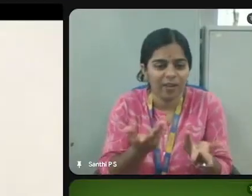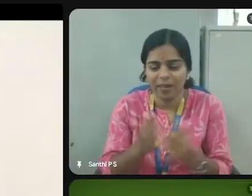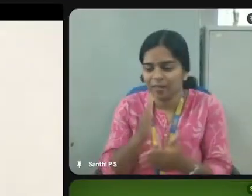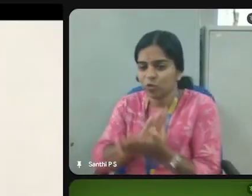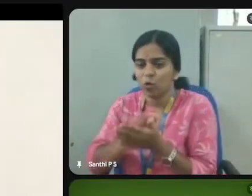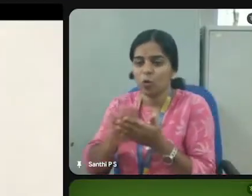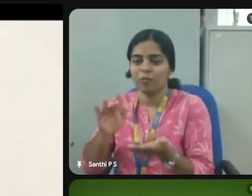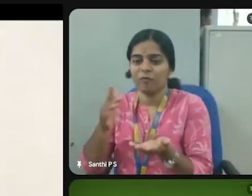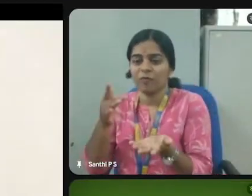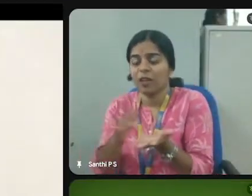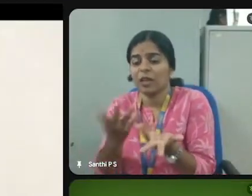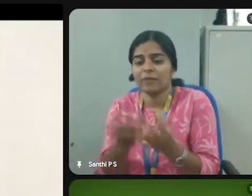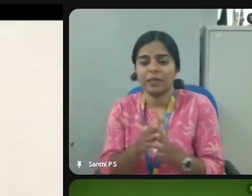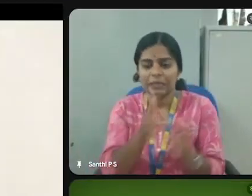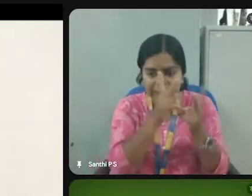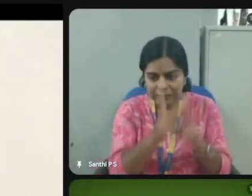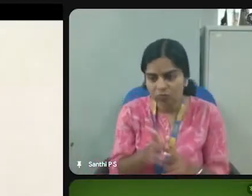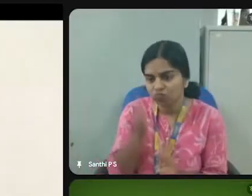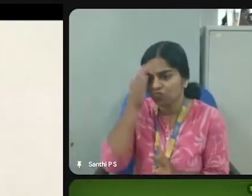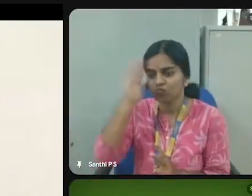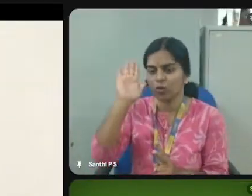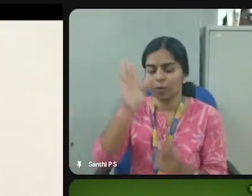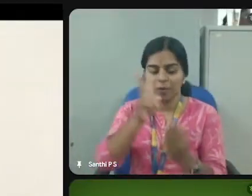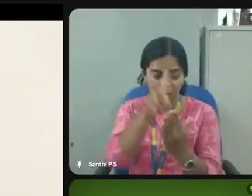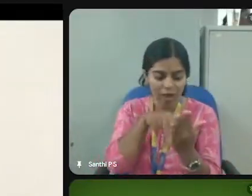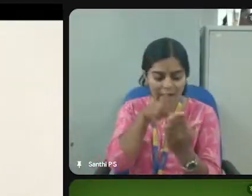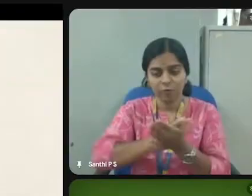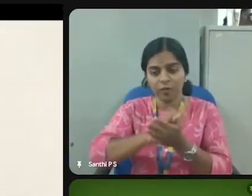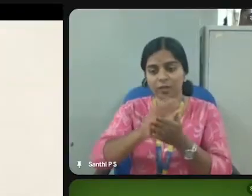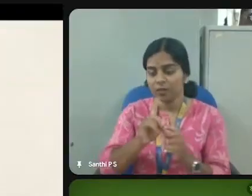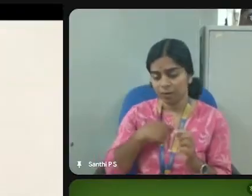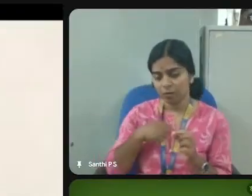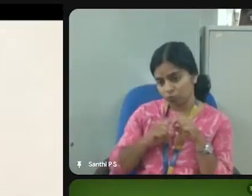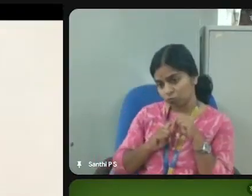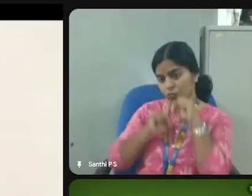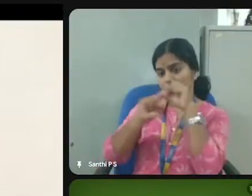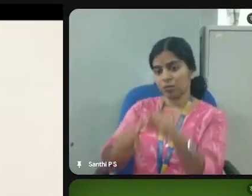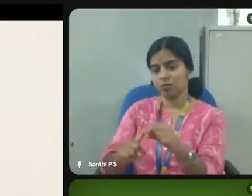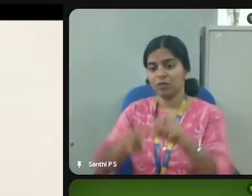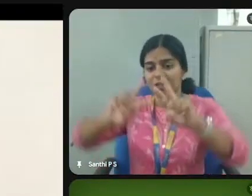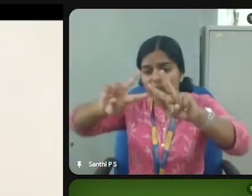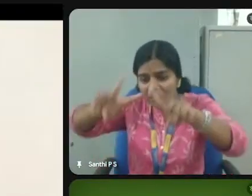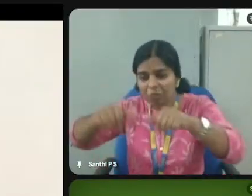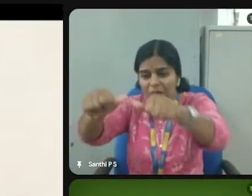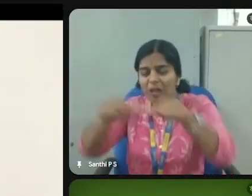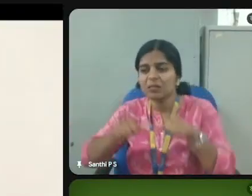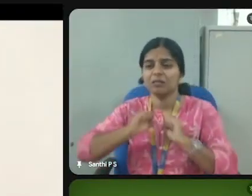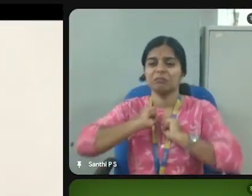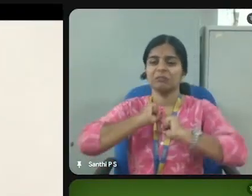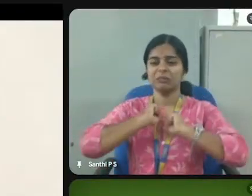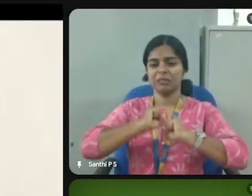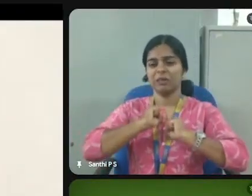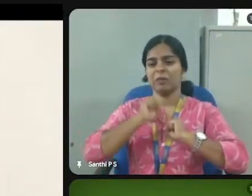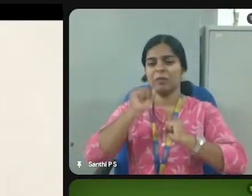അവർക്കറിയില്ല. ചിലപ്പോൾ വായിച്ചു കഴിഞ്ഞ കാര്യങ്ങൾ നമ്മളത് ചോദിക്കുമ്പോൾ അവർക്ക് തിരിച്ചു പറയാൻ മനസ്സിലാവുന്നില്ല. അത്